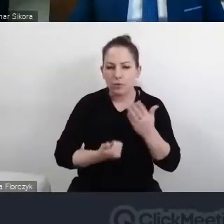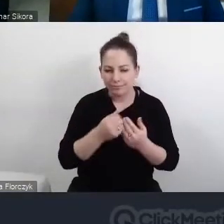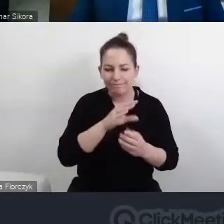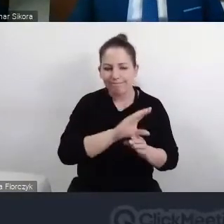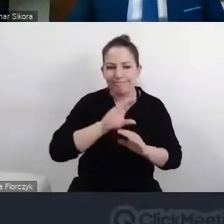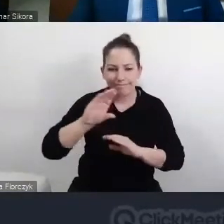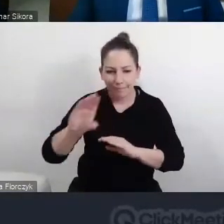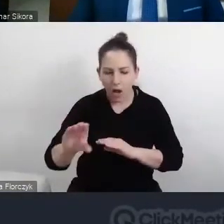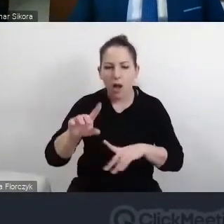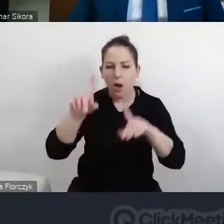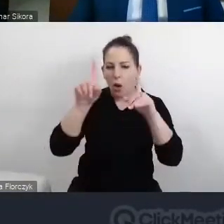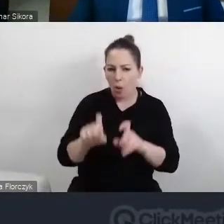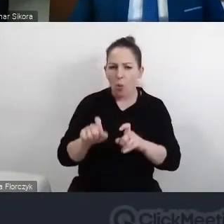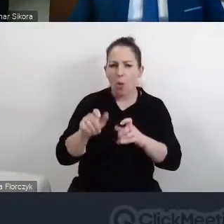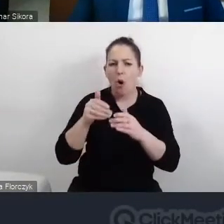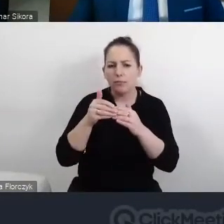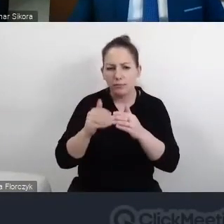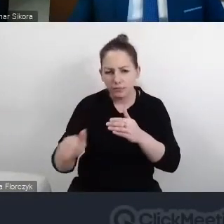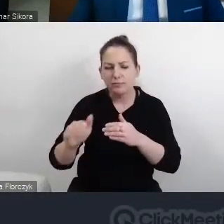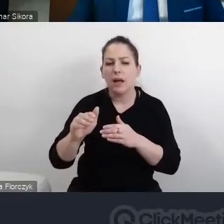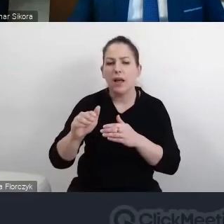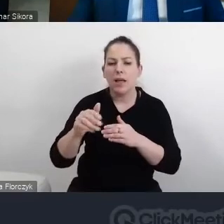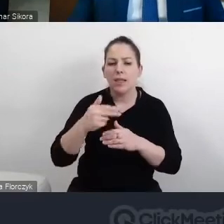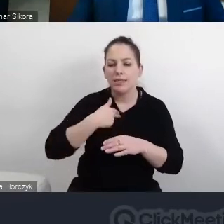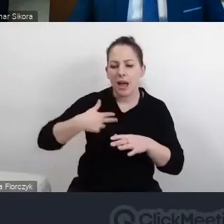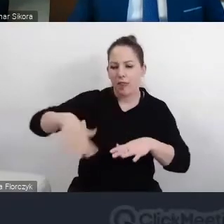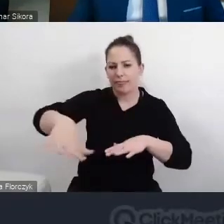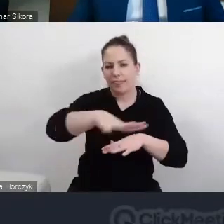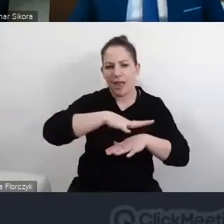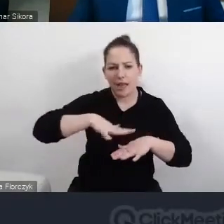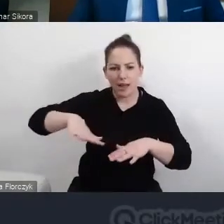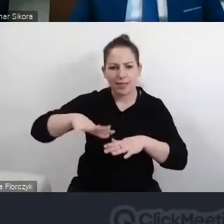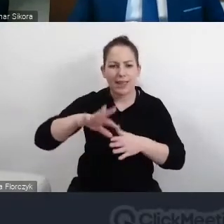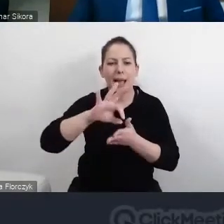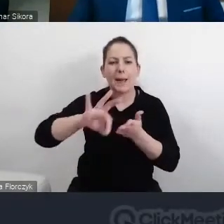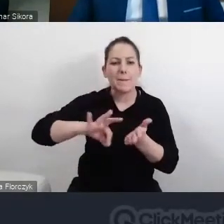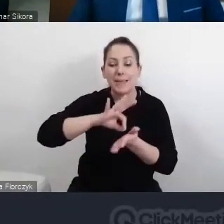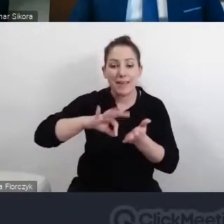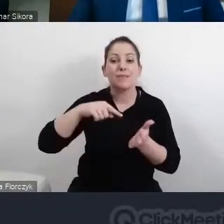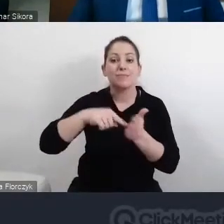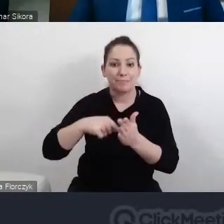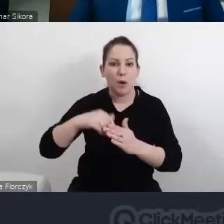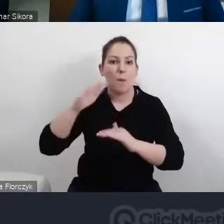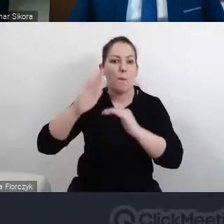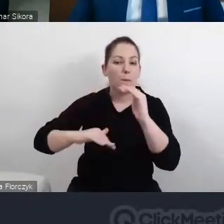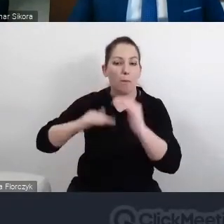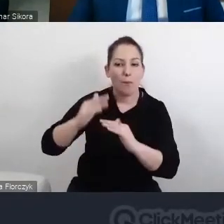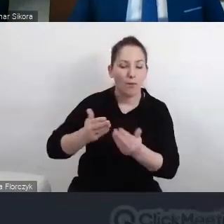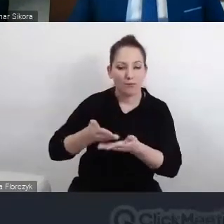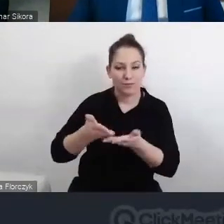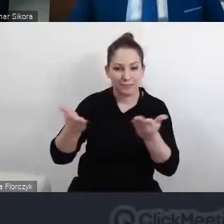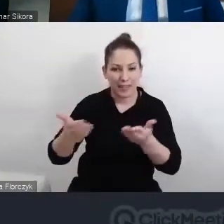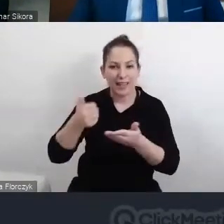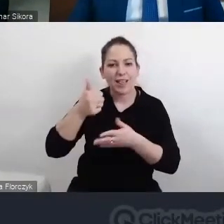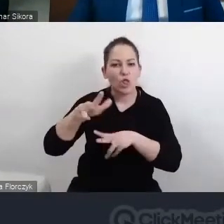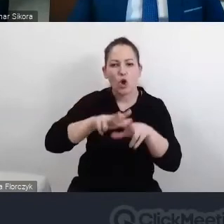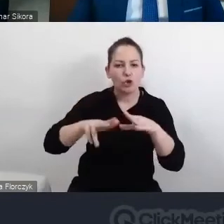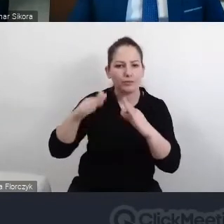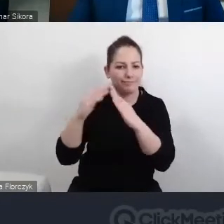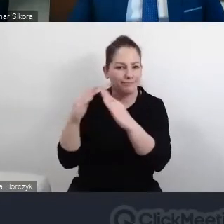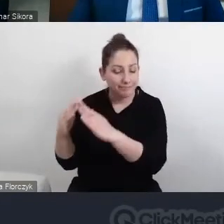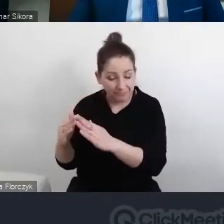aby uruchomić nasz teren, nasz gminny, właśnie pod budownictwo jednorodzinne.